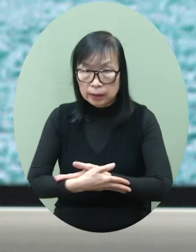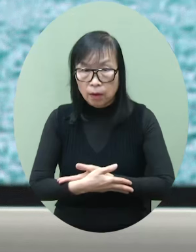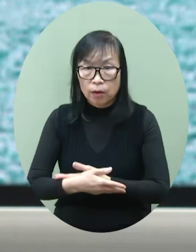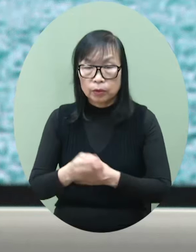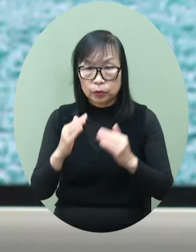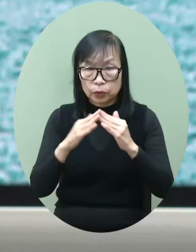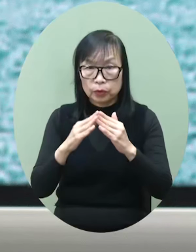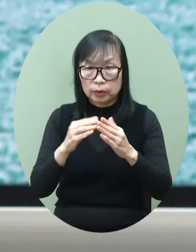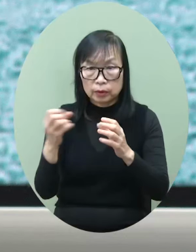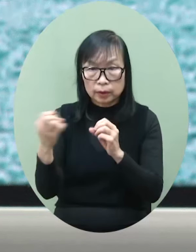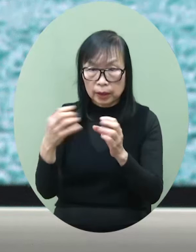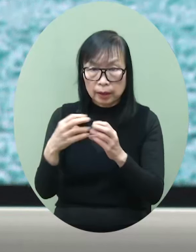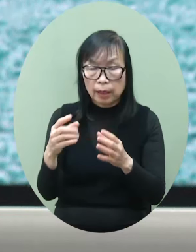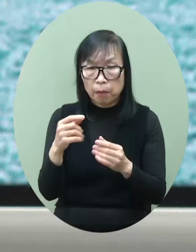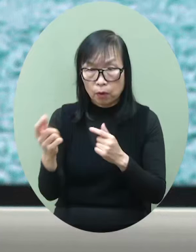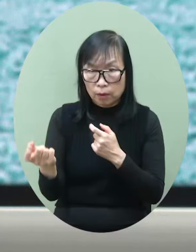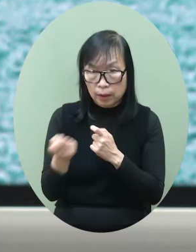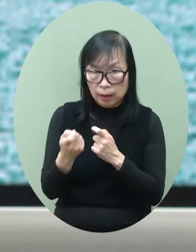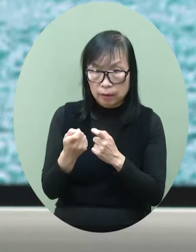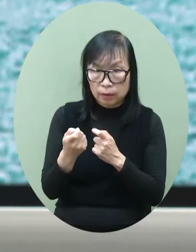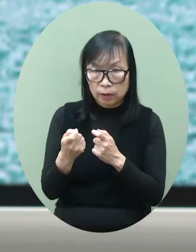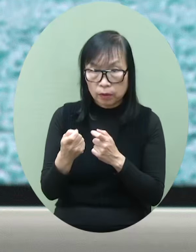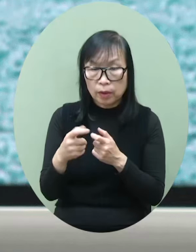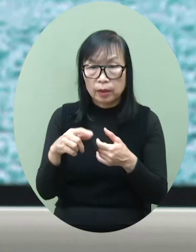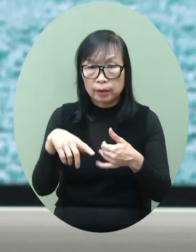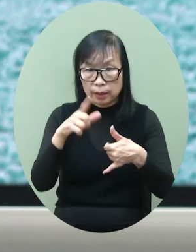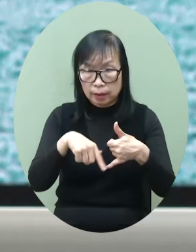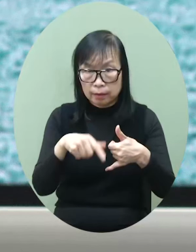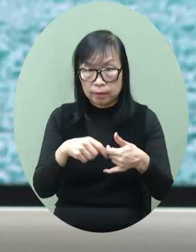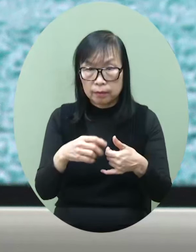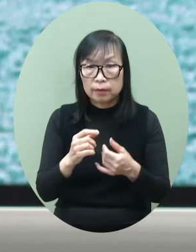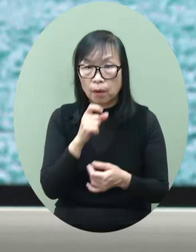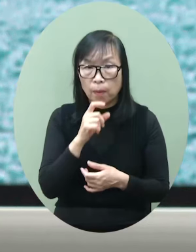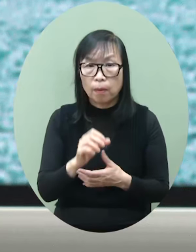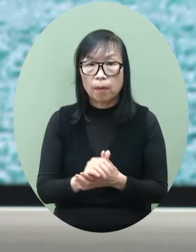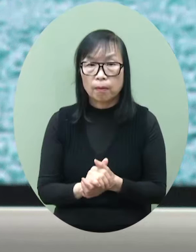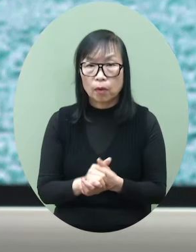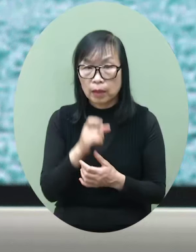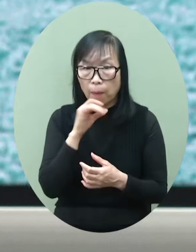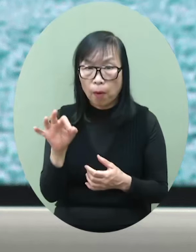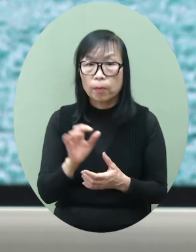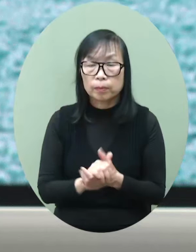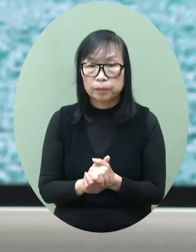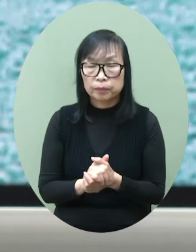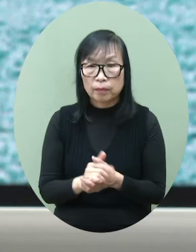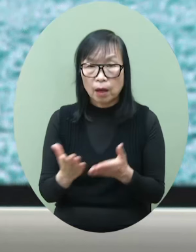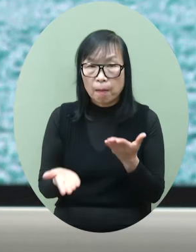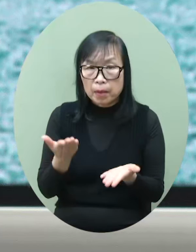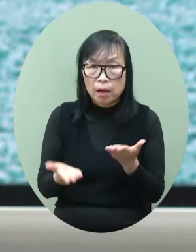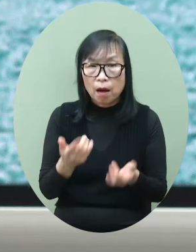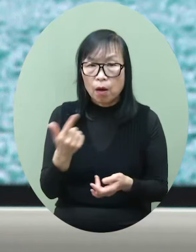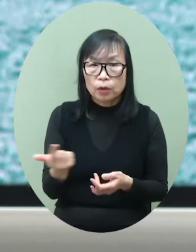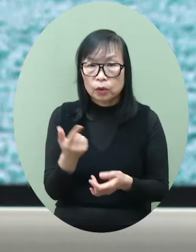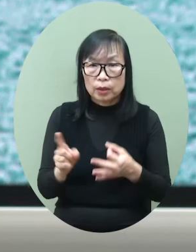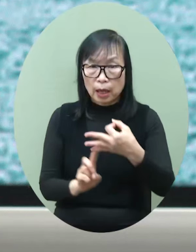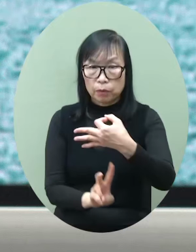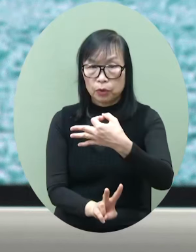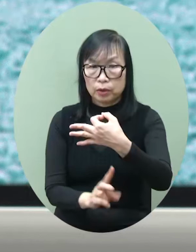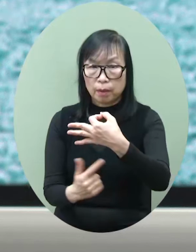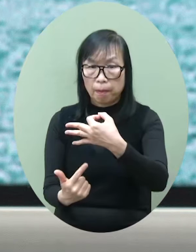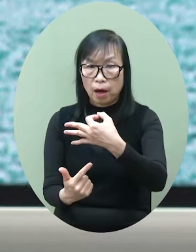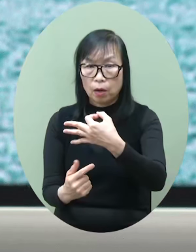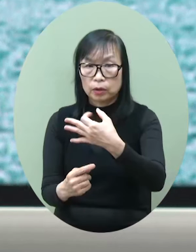有些比較近距離的人士另外她就是比較多就是3月28